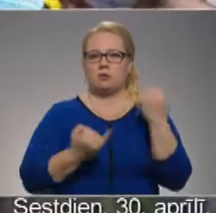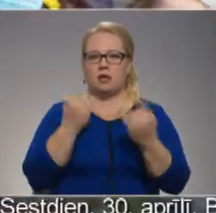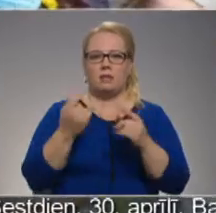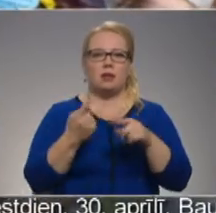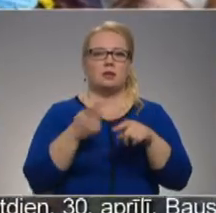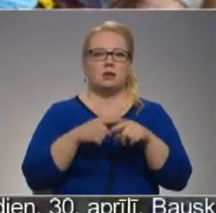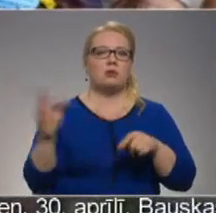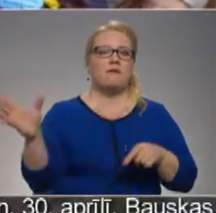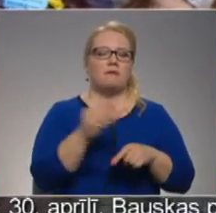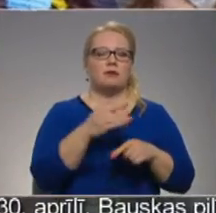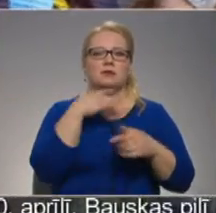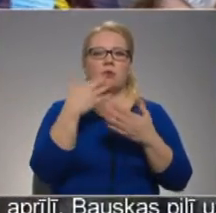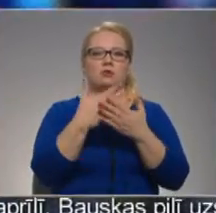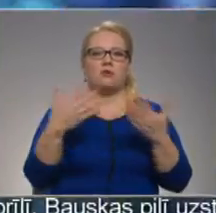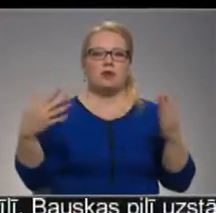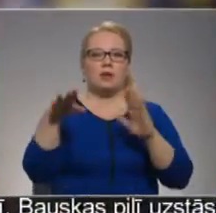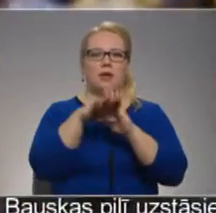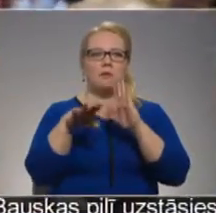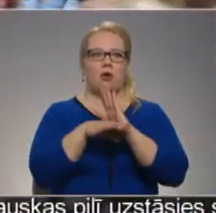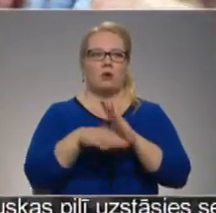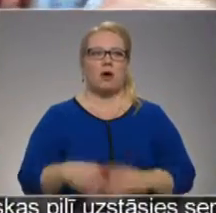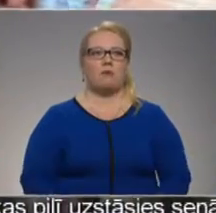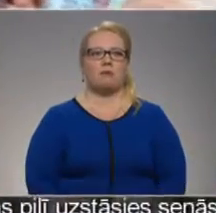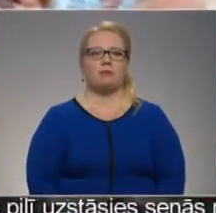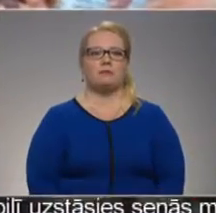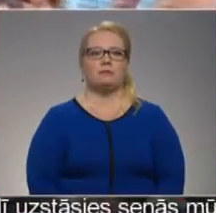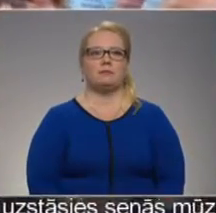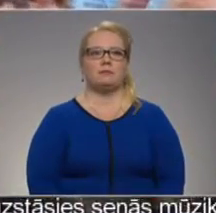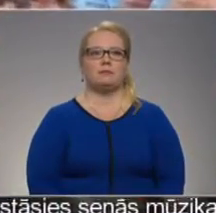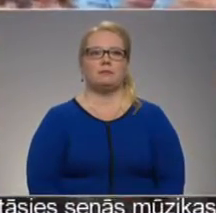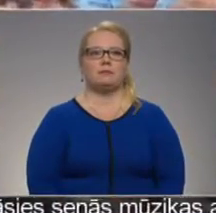Līdz ar to viss notaļ daudzveidīga programma.